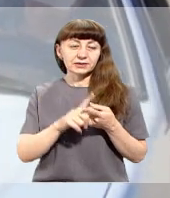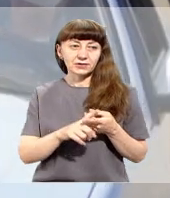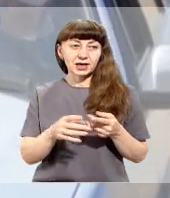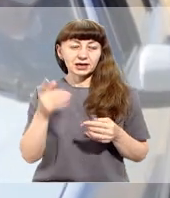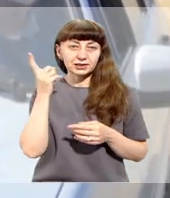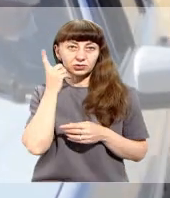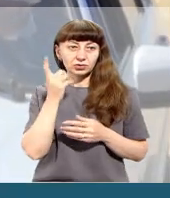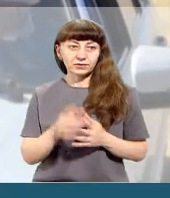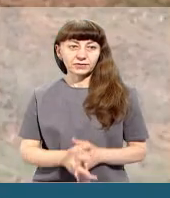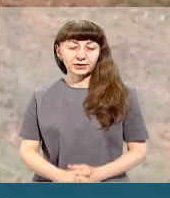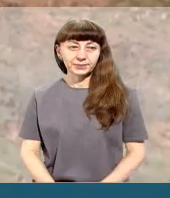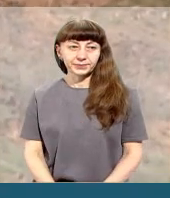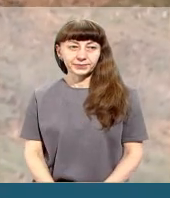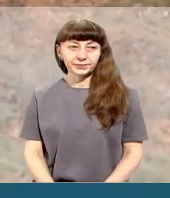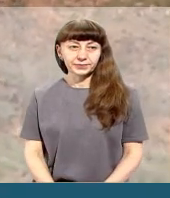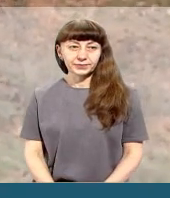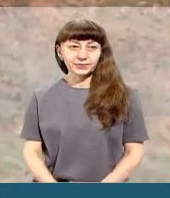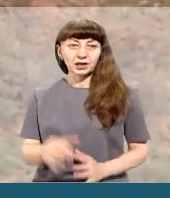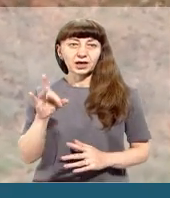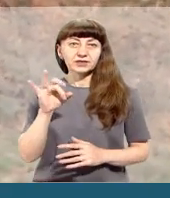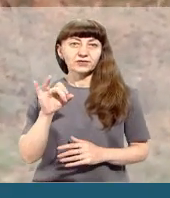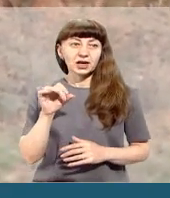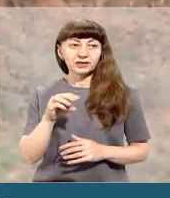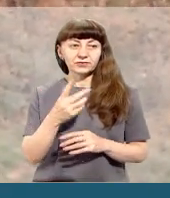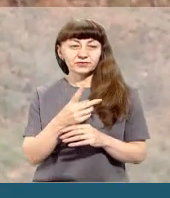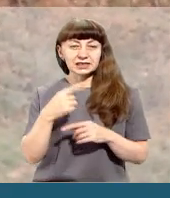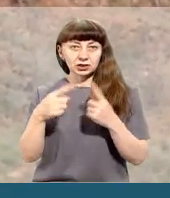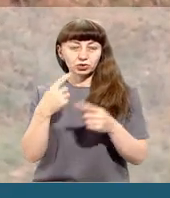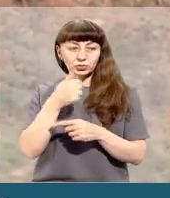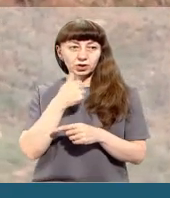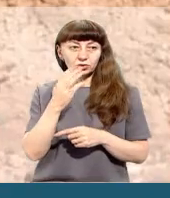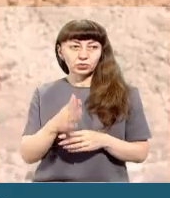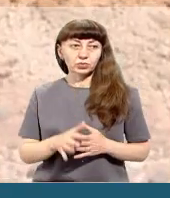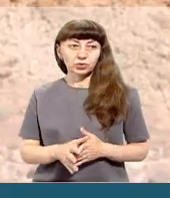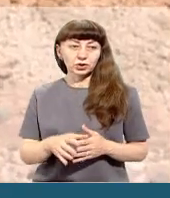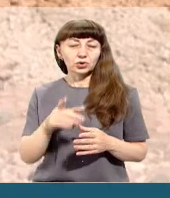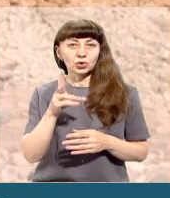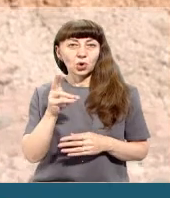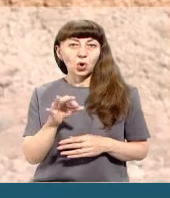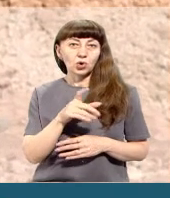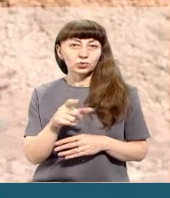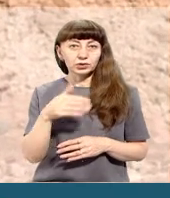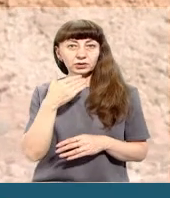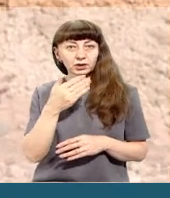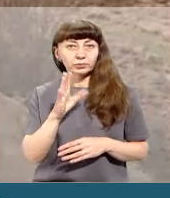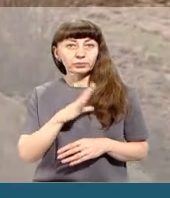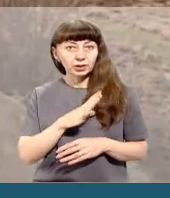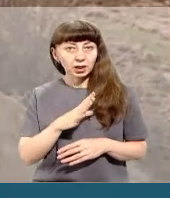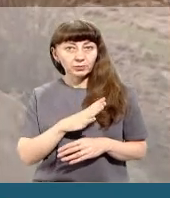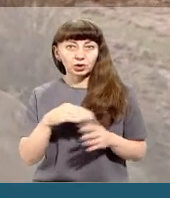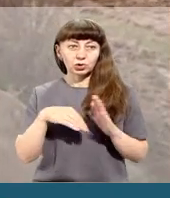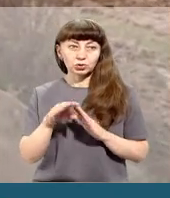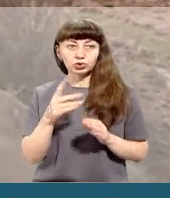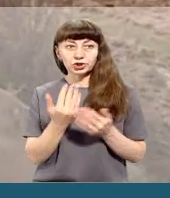ғой, биыл төсесе тіпті жақсы болар еді ондай. Алайда аудан басшылары биыл тек 450 миллион теңгеге шайылып кеткен көтерме жол қайта үйіліп,